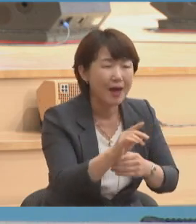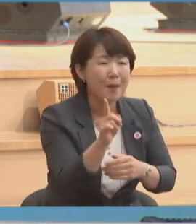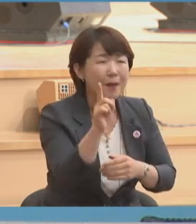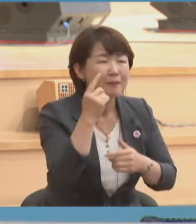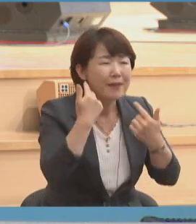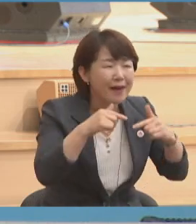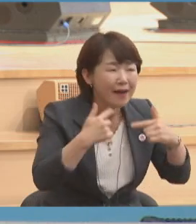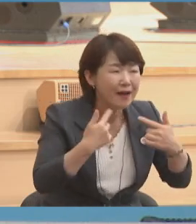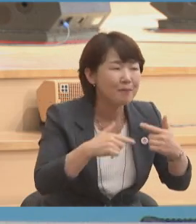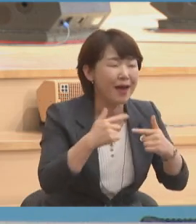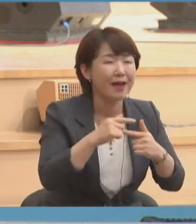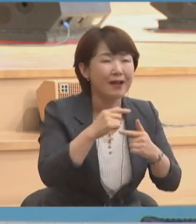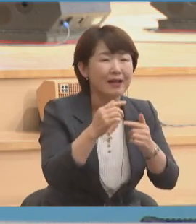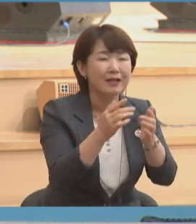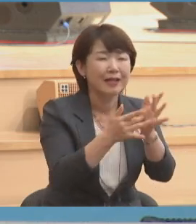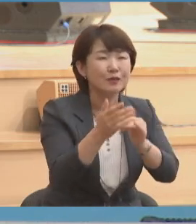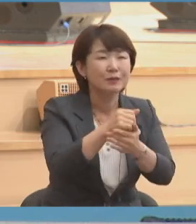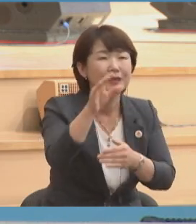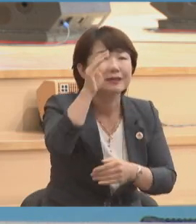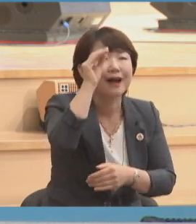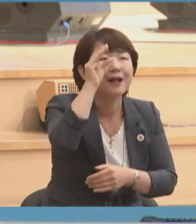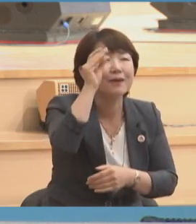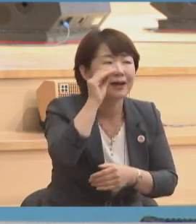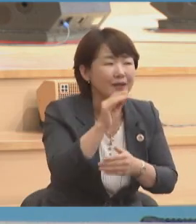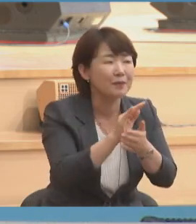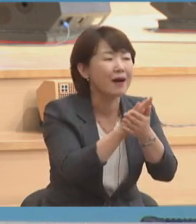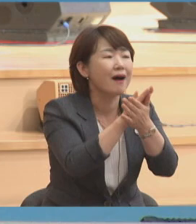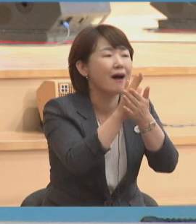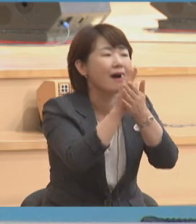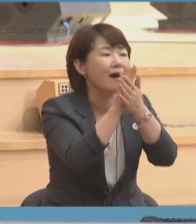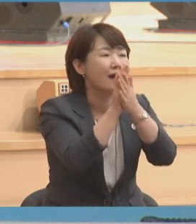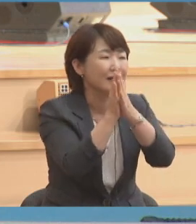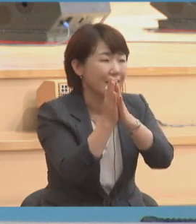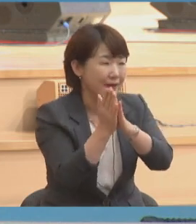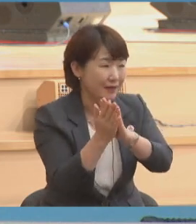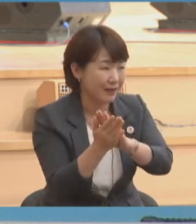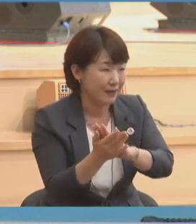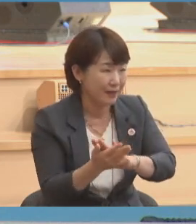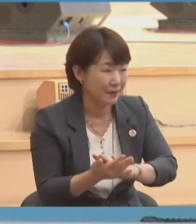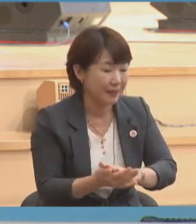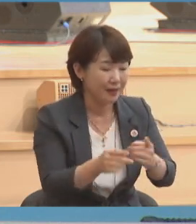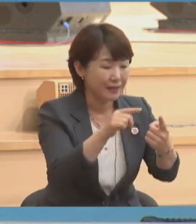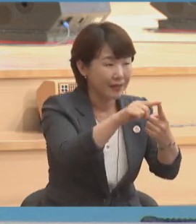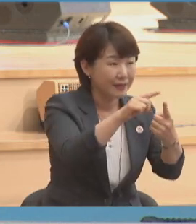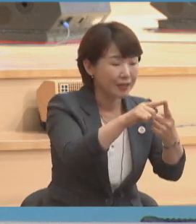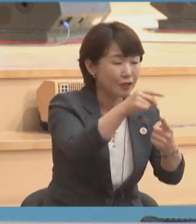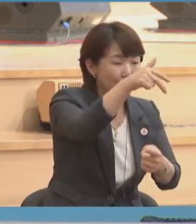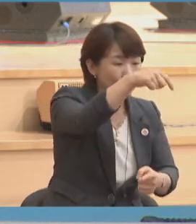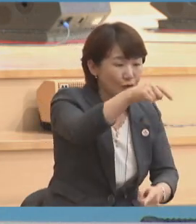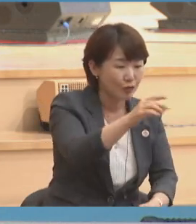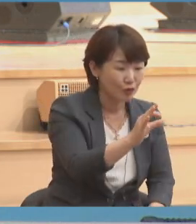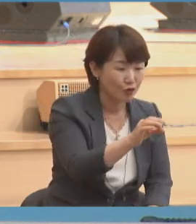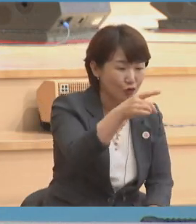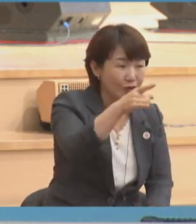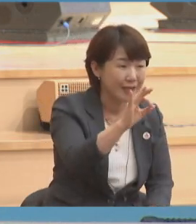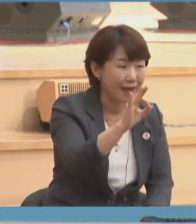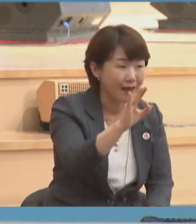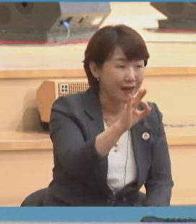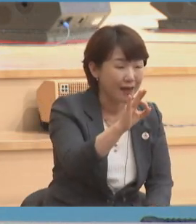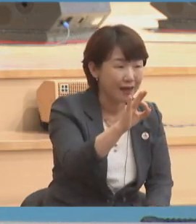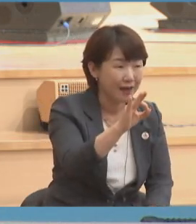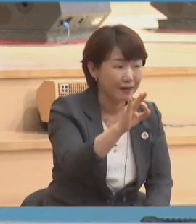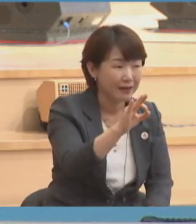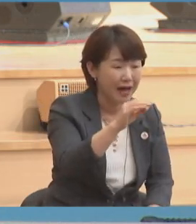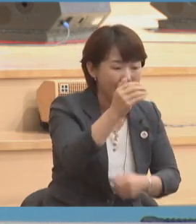그러니까 한마디로 말하면, 이게 신학적인 용어로 말하면 하나는 중생을 얘기하는 거고 또 하나는